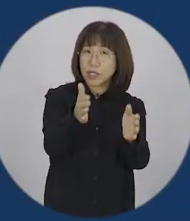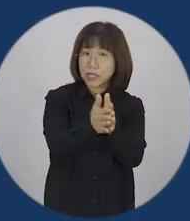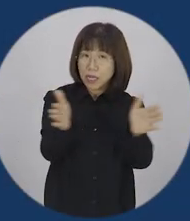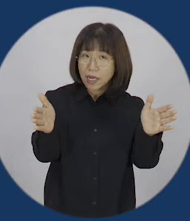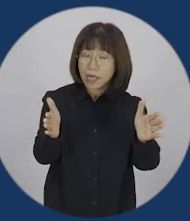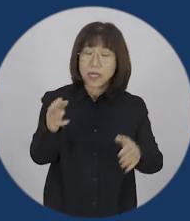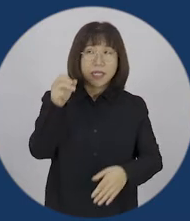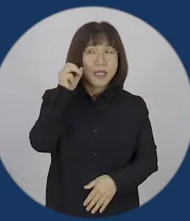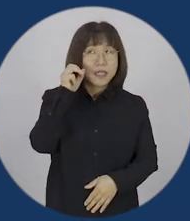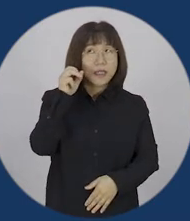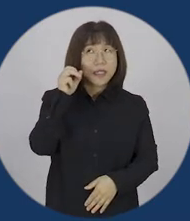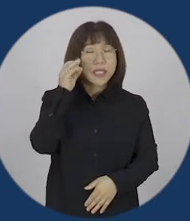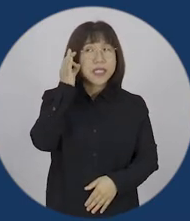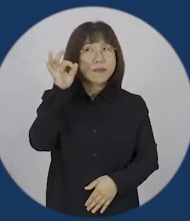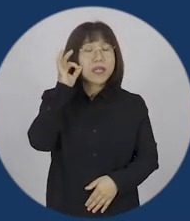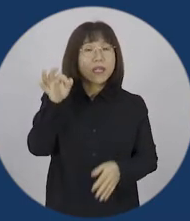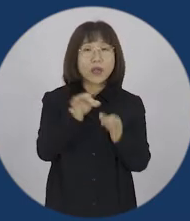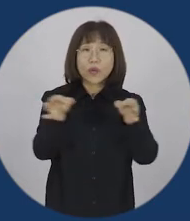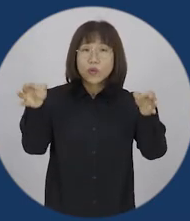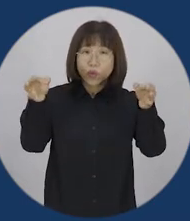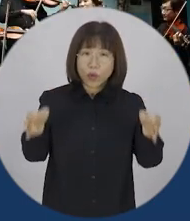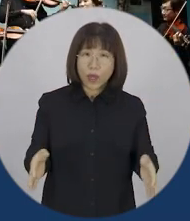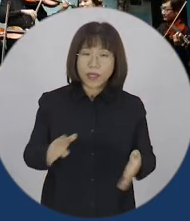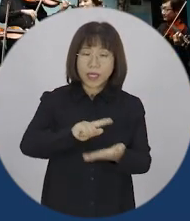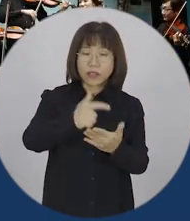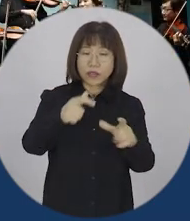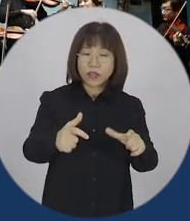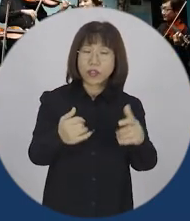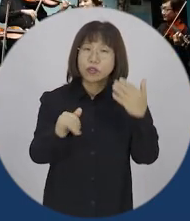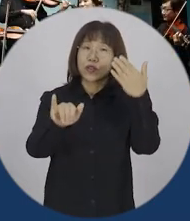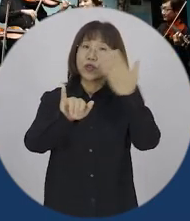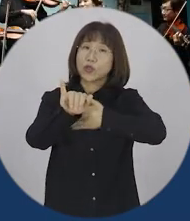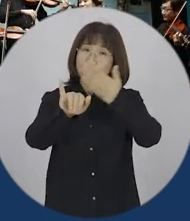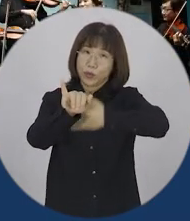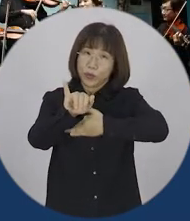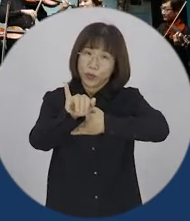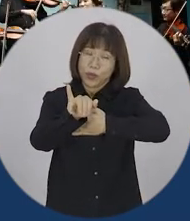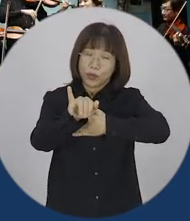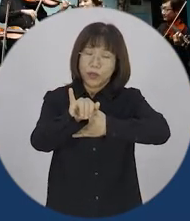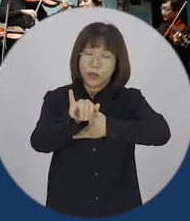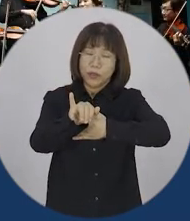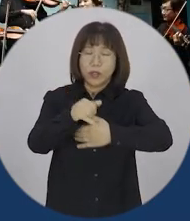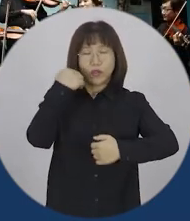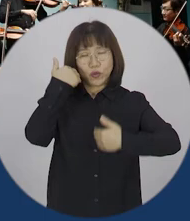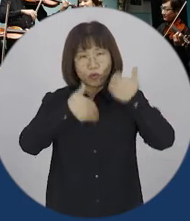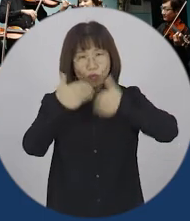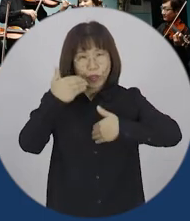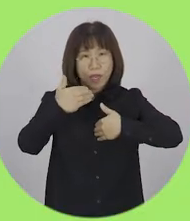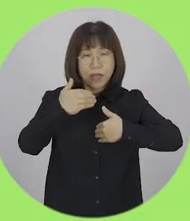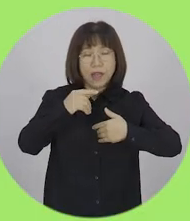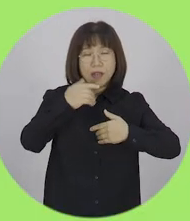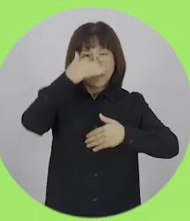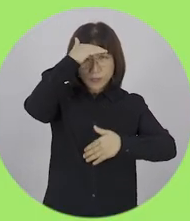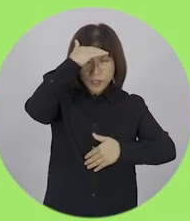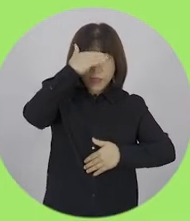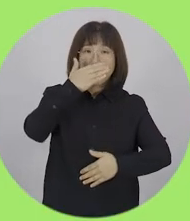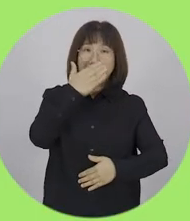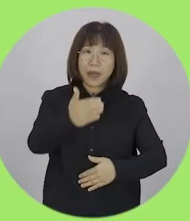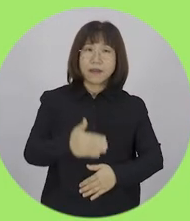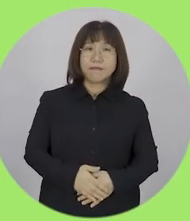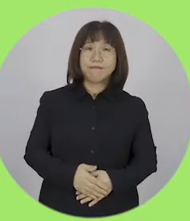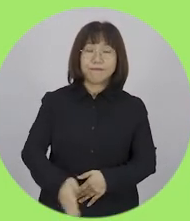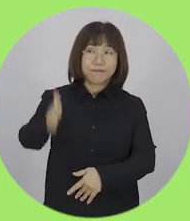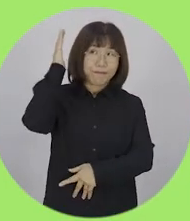12월 9일부터 시작되는 강좌는 18일까지 열흘 동안 강서구청 유튜브 채널에서 사전 신청 없이 시청할